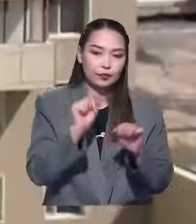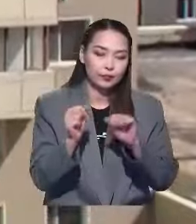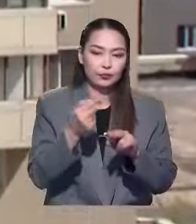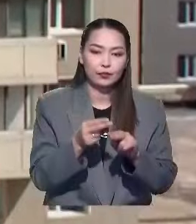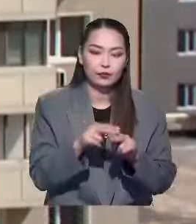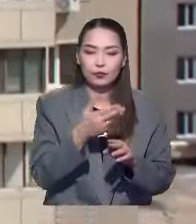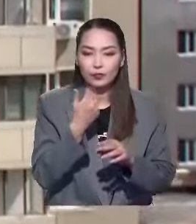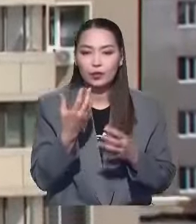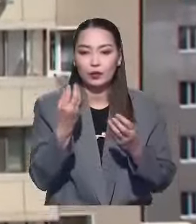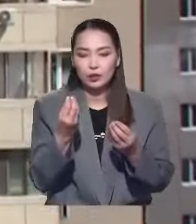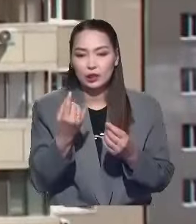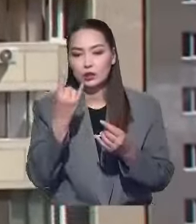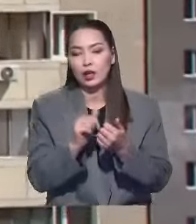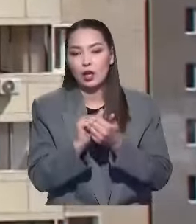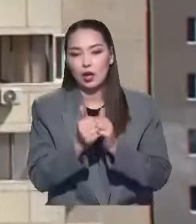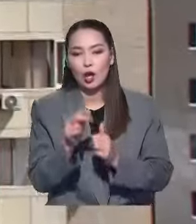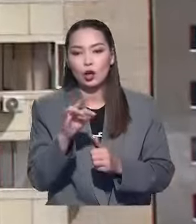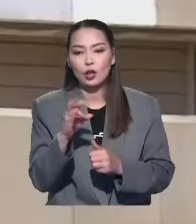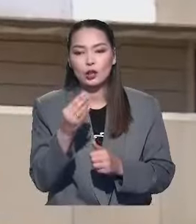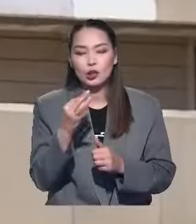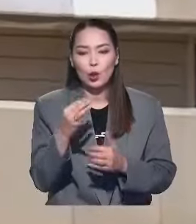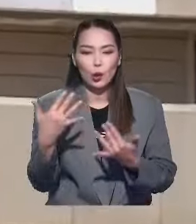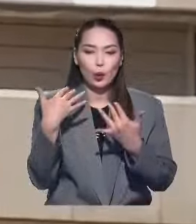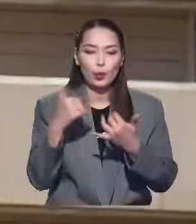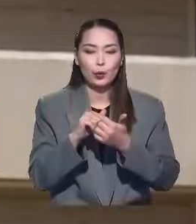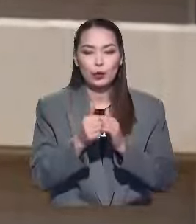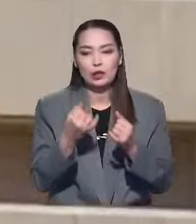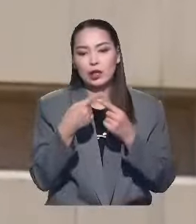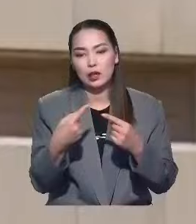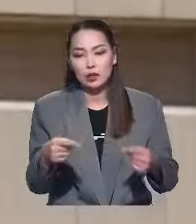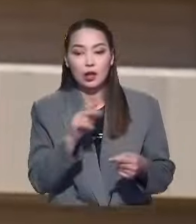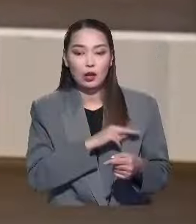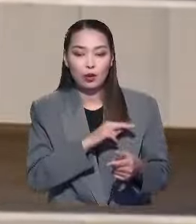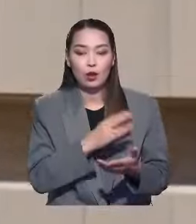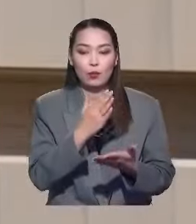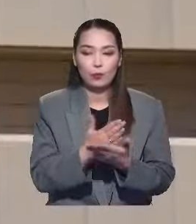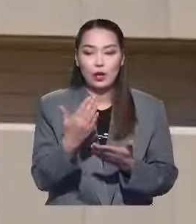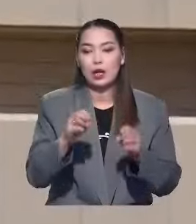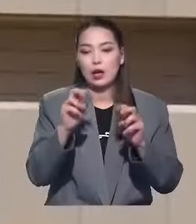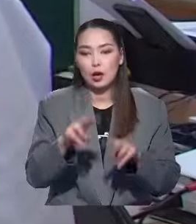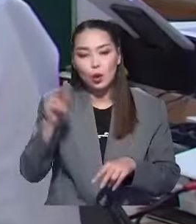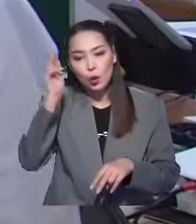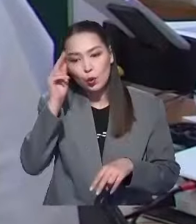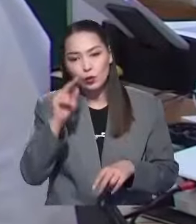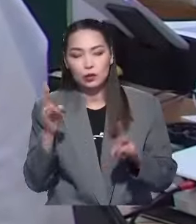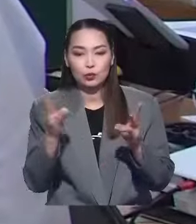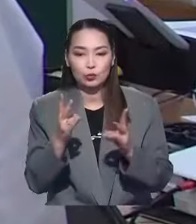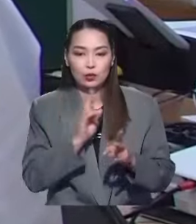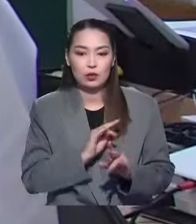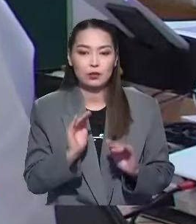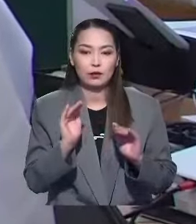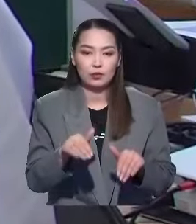шектелмейді. Терезе ауыстыру, кондиционер орнату және басқа да қасбеттік жұмыстарды атқарады. Ол үшін де арнайы білім алу қажет. Бұл өте